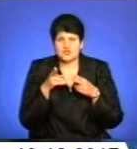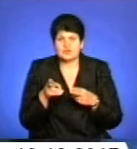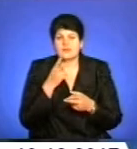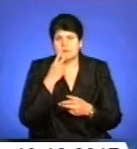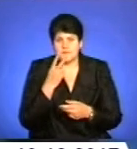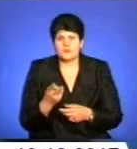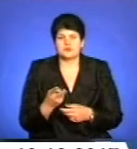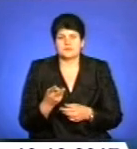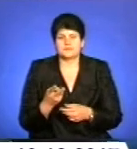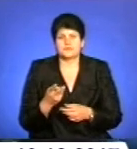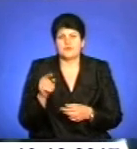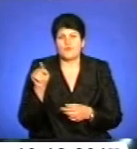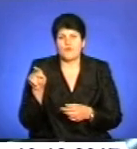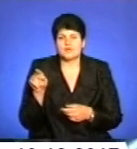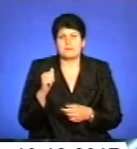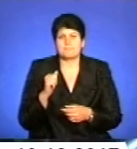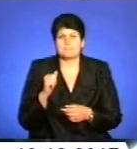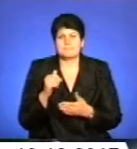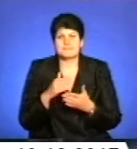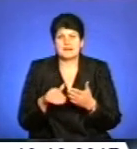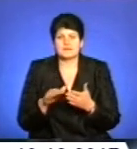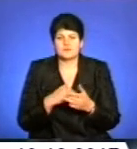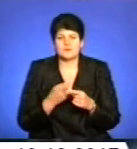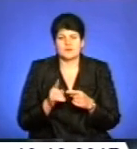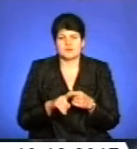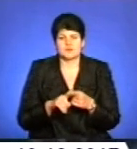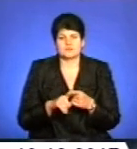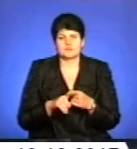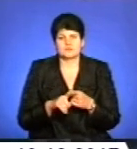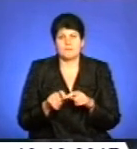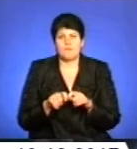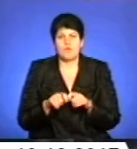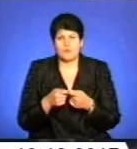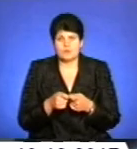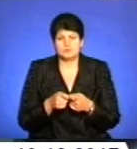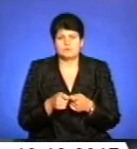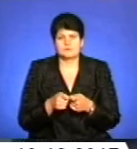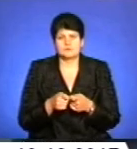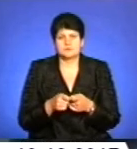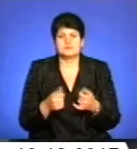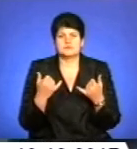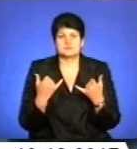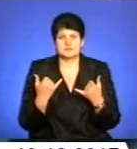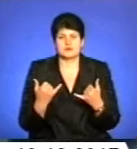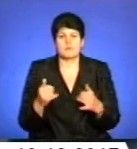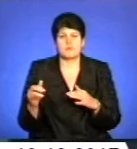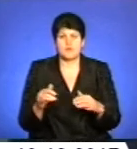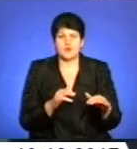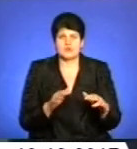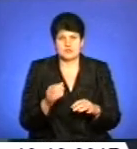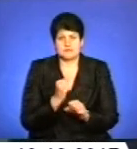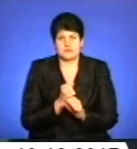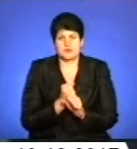бачили, і вони ліквідували цю поломку і зараз процес